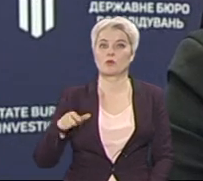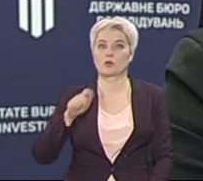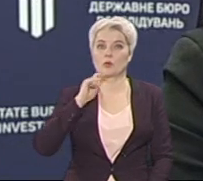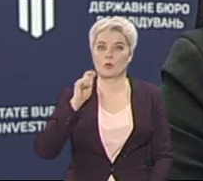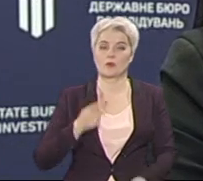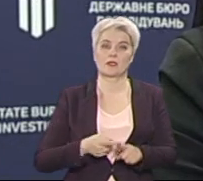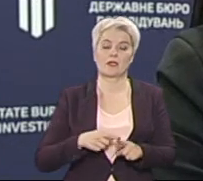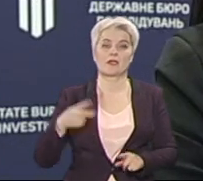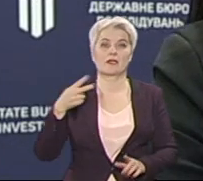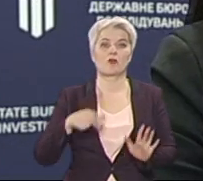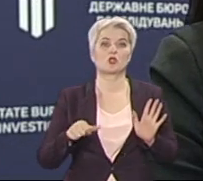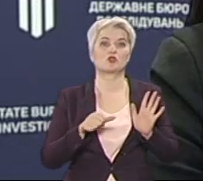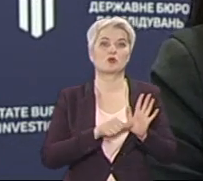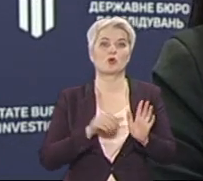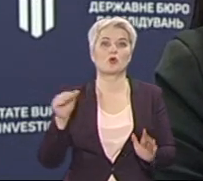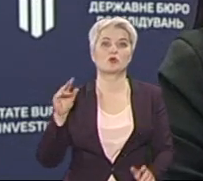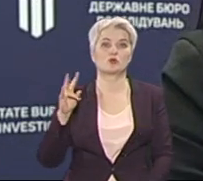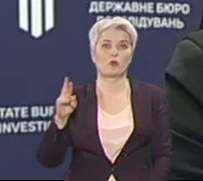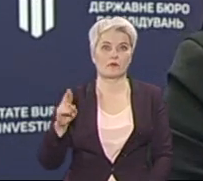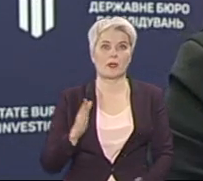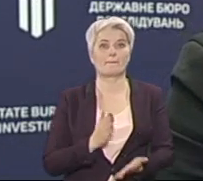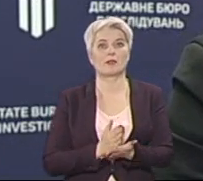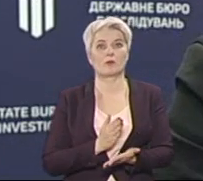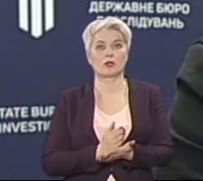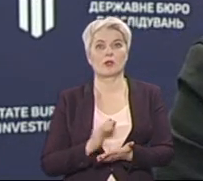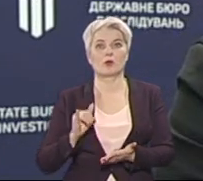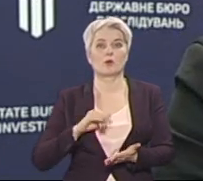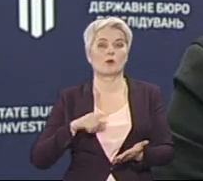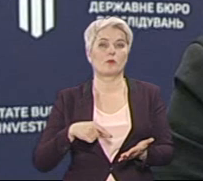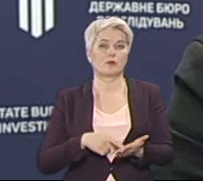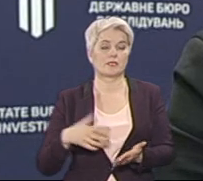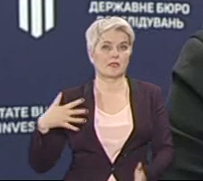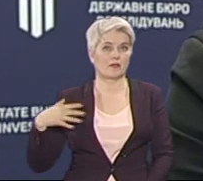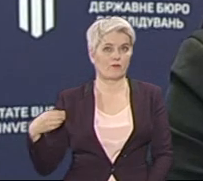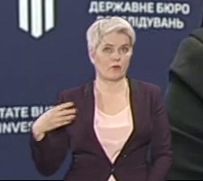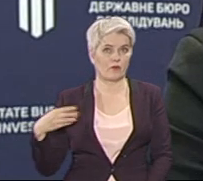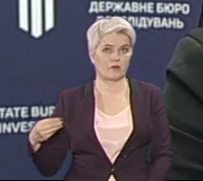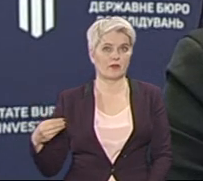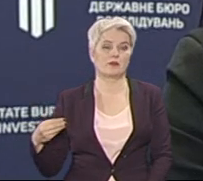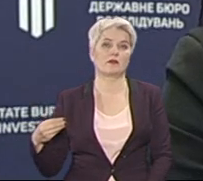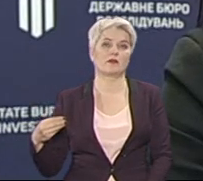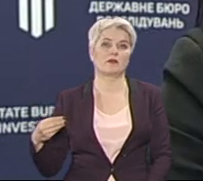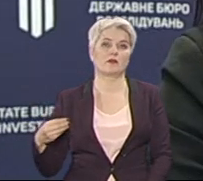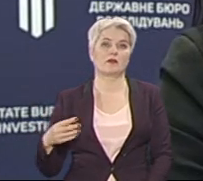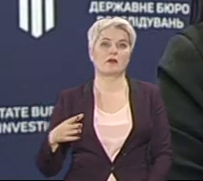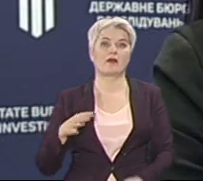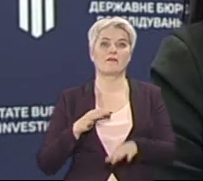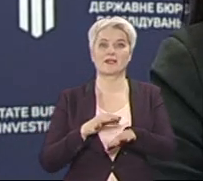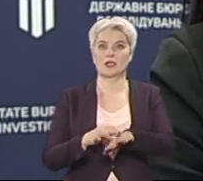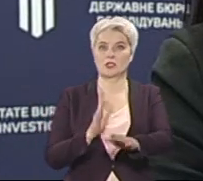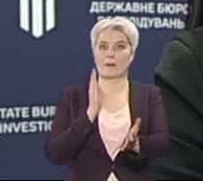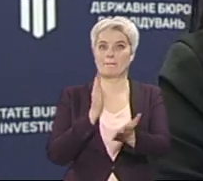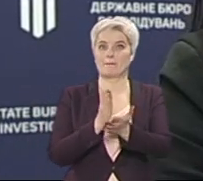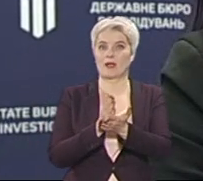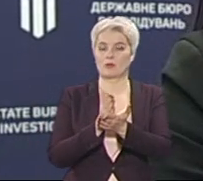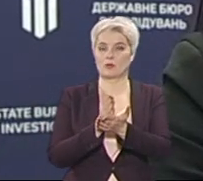які 26 жовтня, перебуваючи у місті Львові, власне, ведучи пряму трансляцію